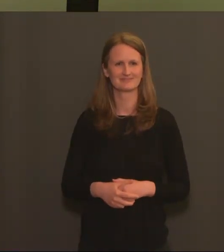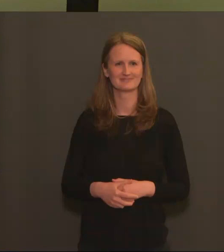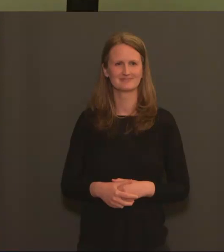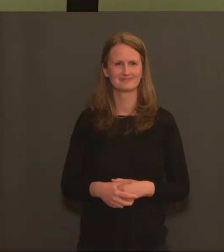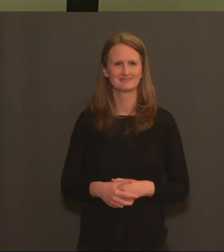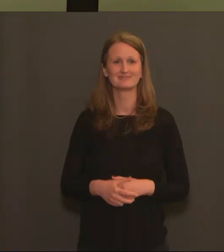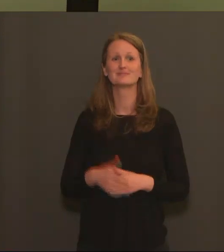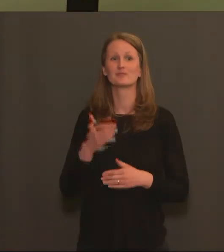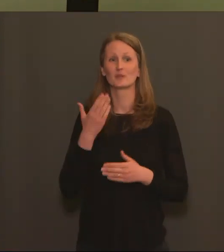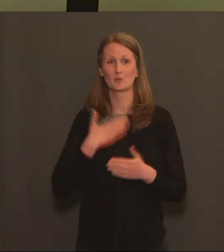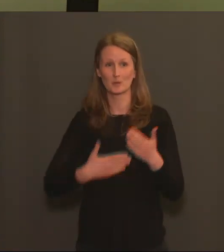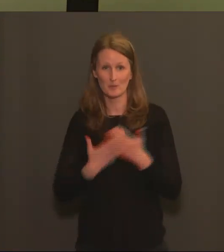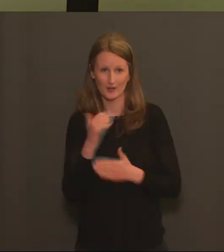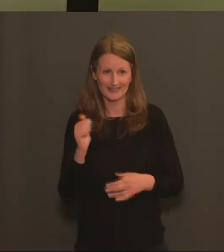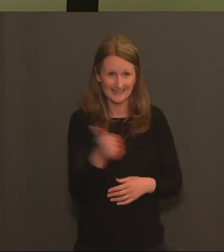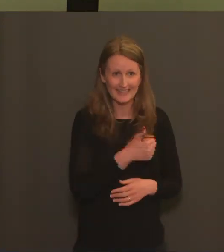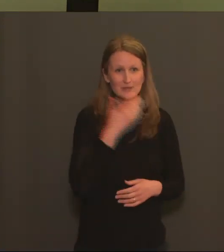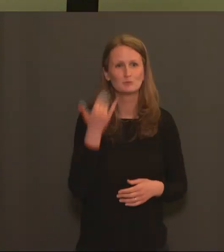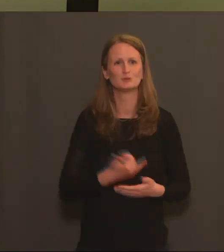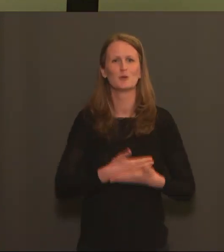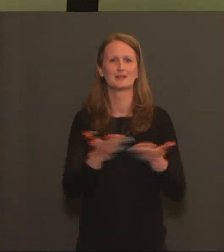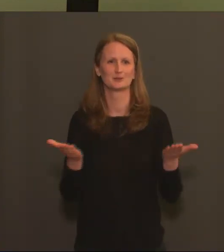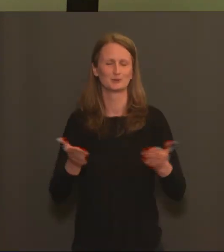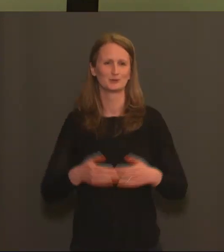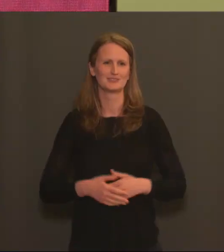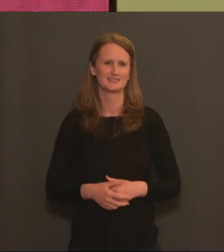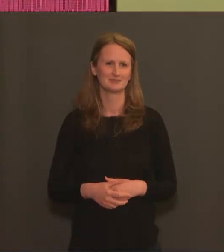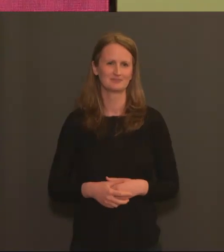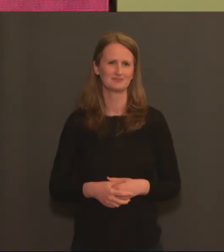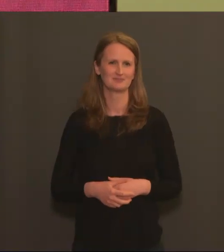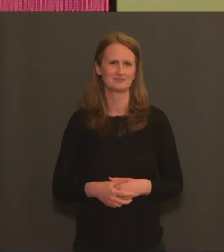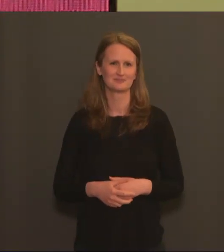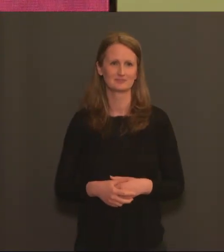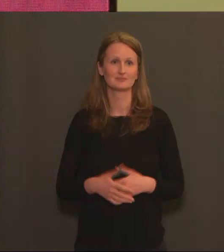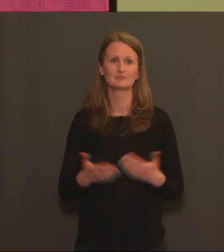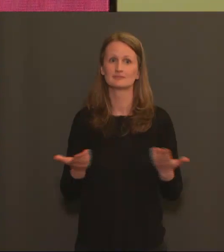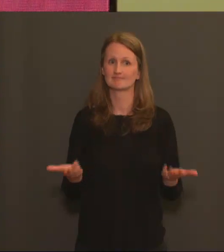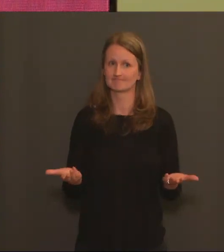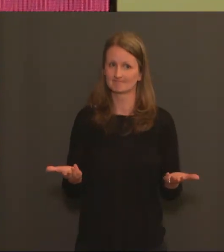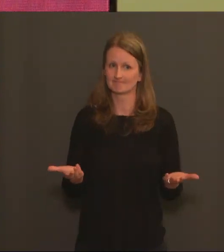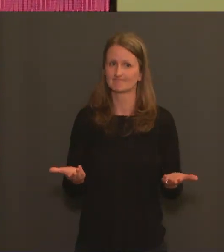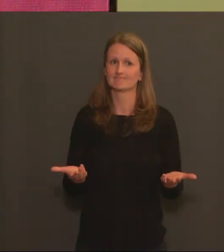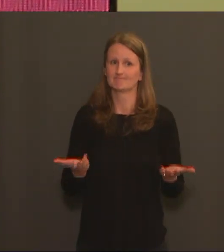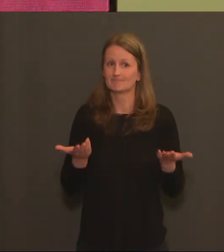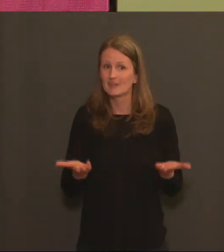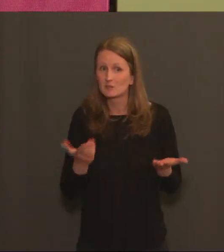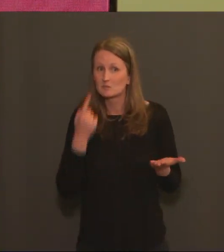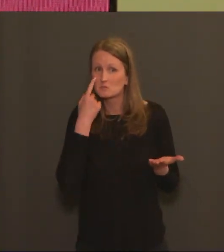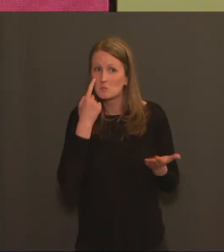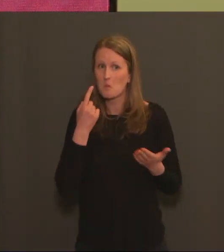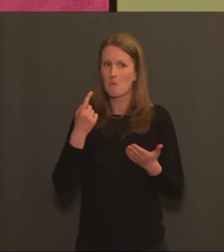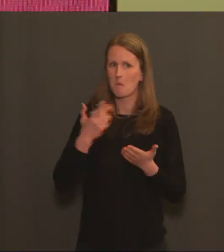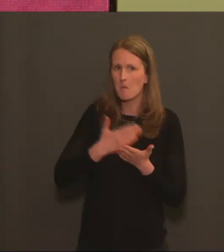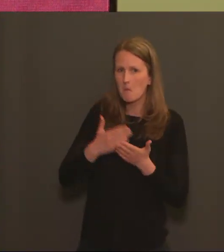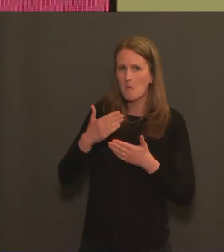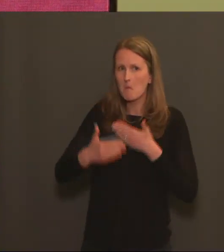Goedendag iedereen, bonjour à toutes, bonjour à tous. Alors, nous ne semblons pas prêts à quitter le plateau des mois passés.